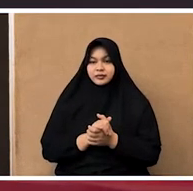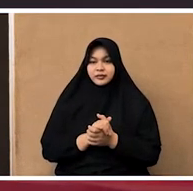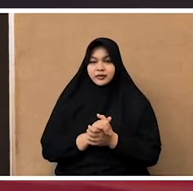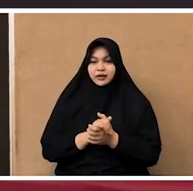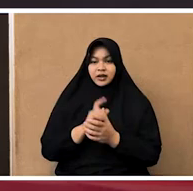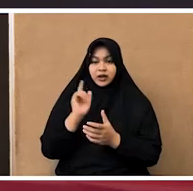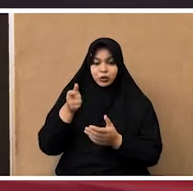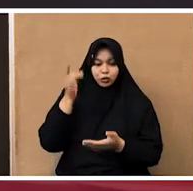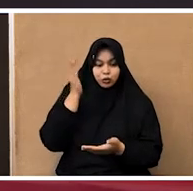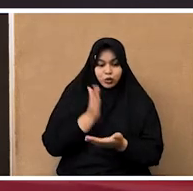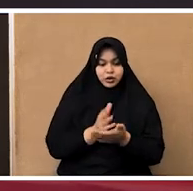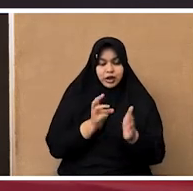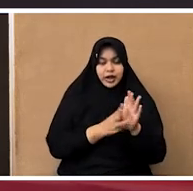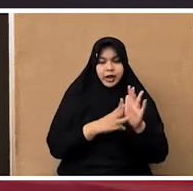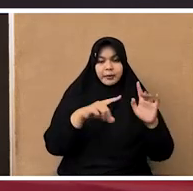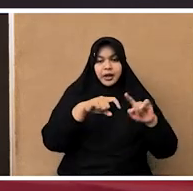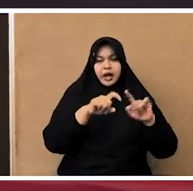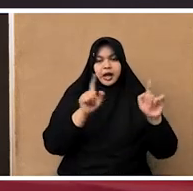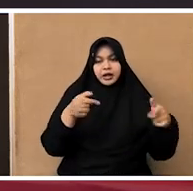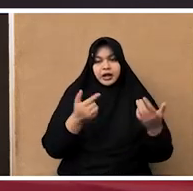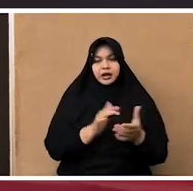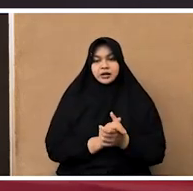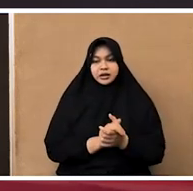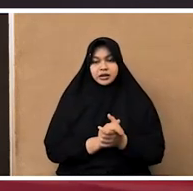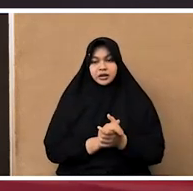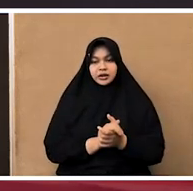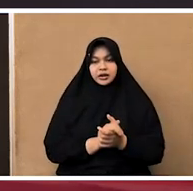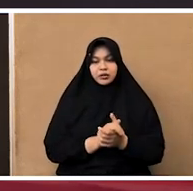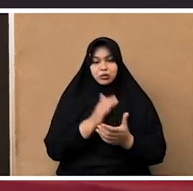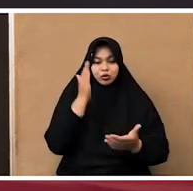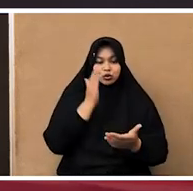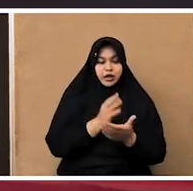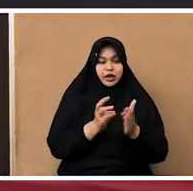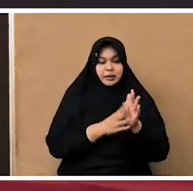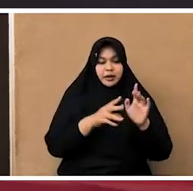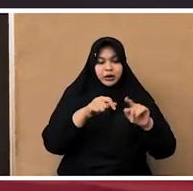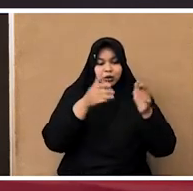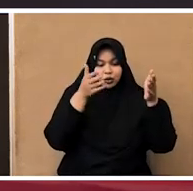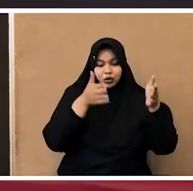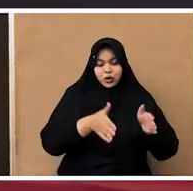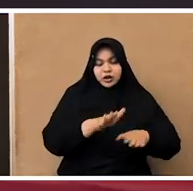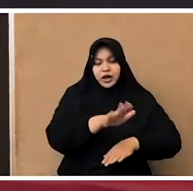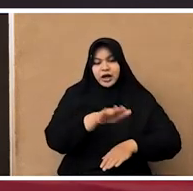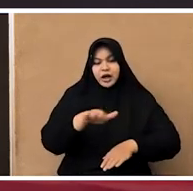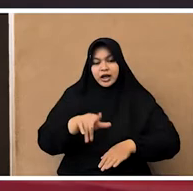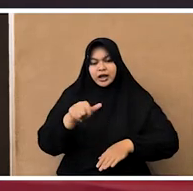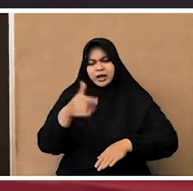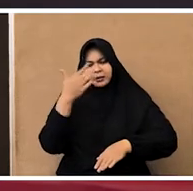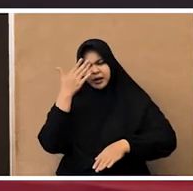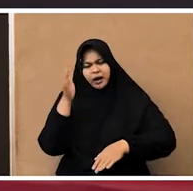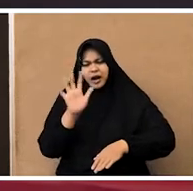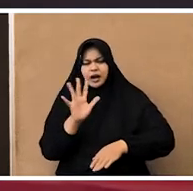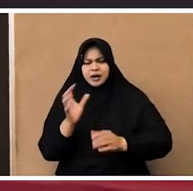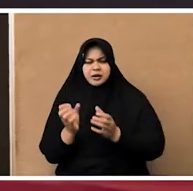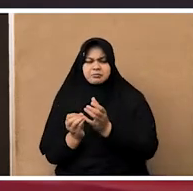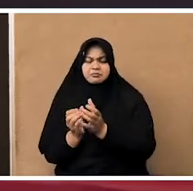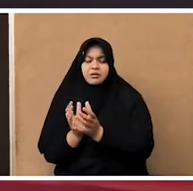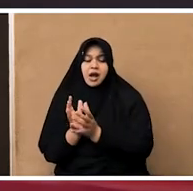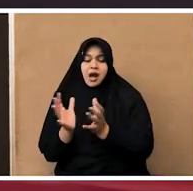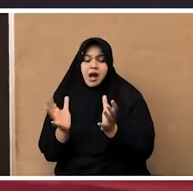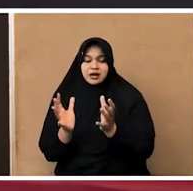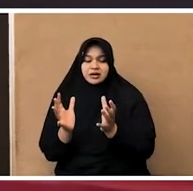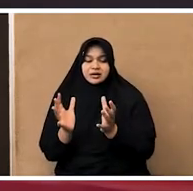MK maksudnya gini utusan Kenapa tidak spiritnya dikembangkan juga terhadap orang yang